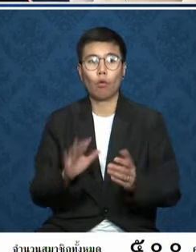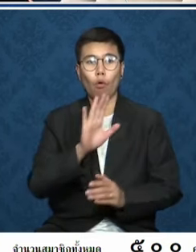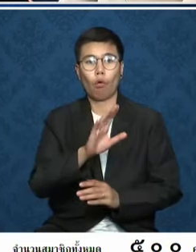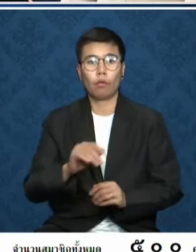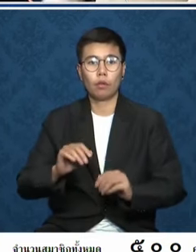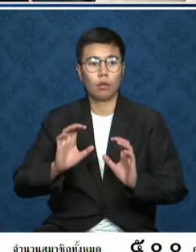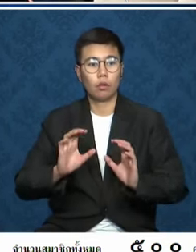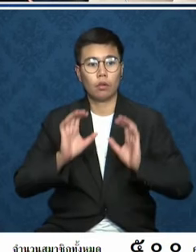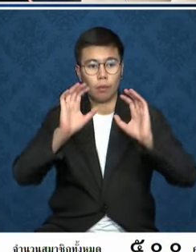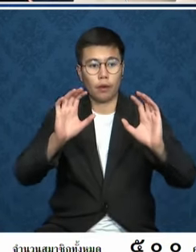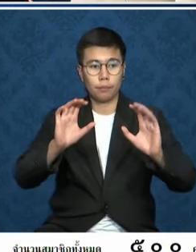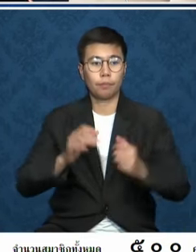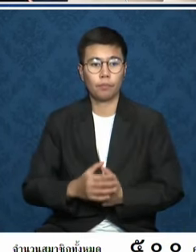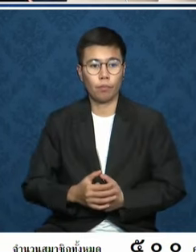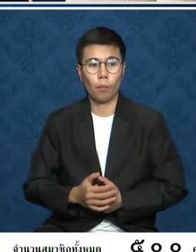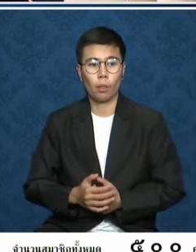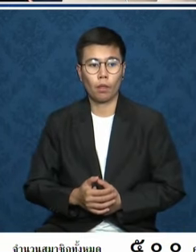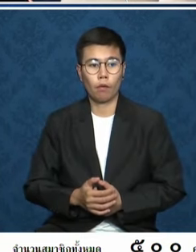ครัฐ ของรัฐบาล